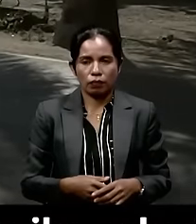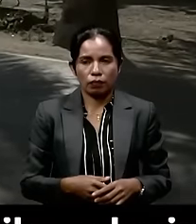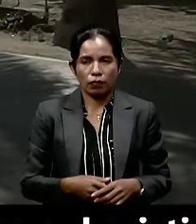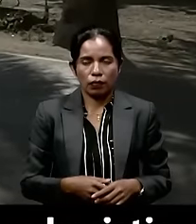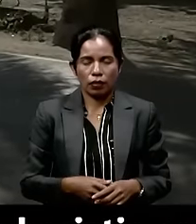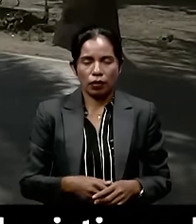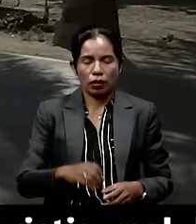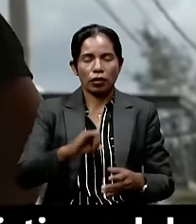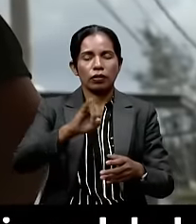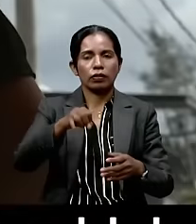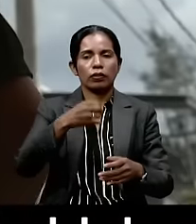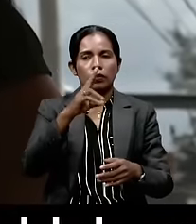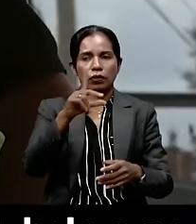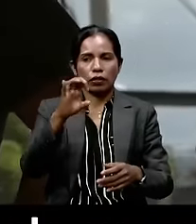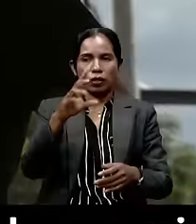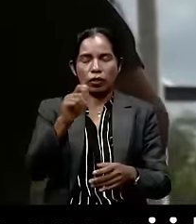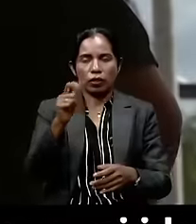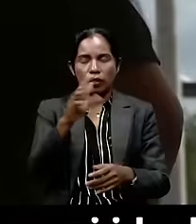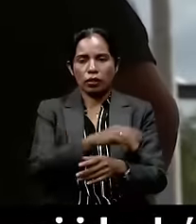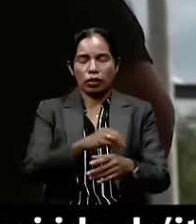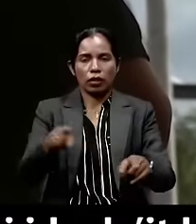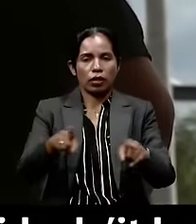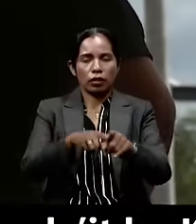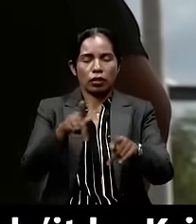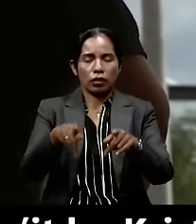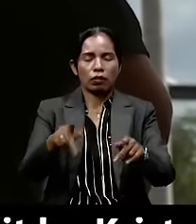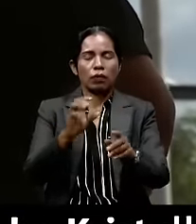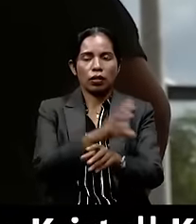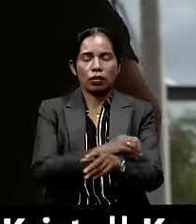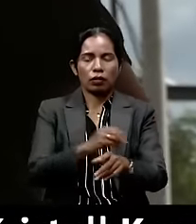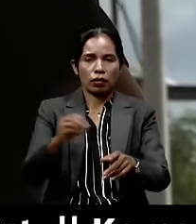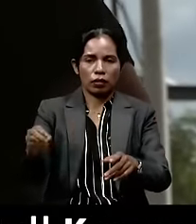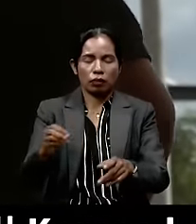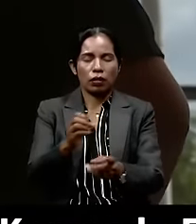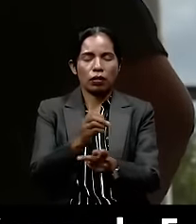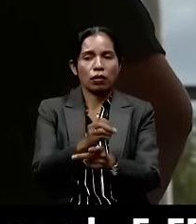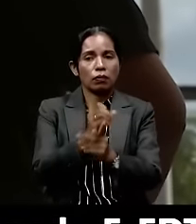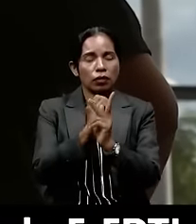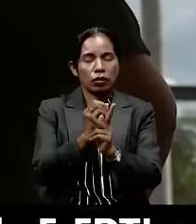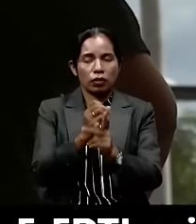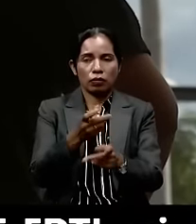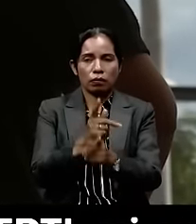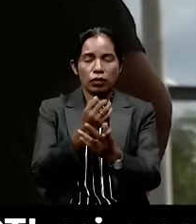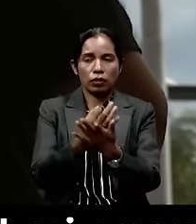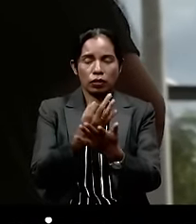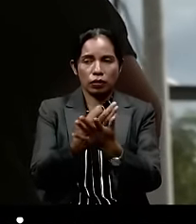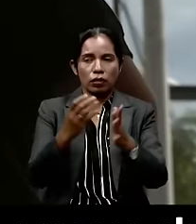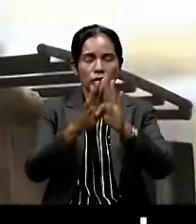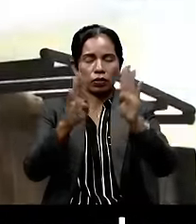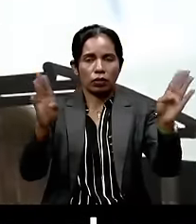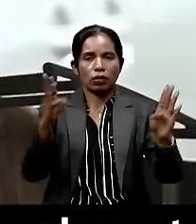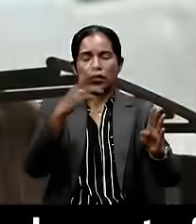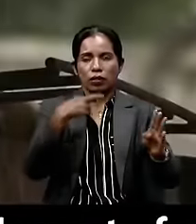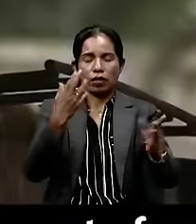Julieta Maria da Costa, hanesan kliente ida mos, husi kooperativa kai bau, nebe halo kreditu osang, Mori lo ke restorante